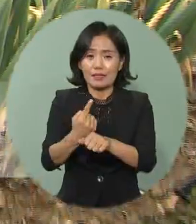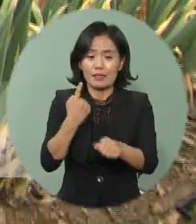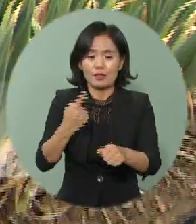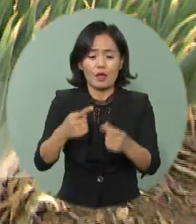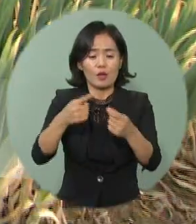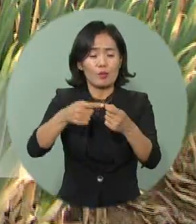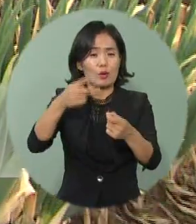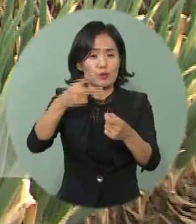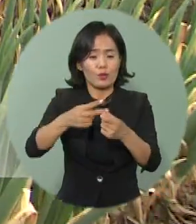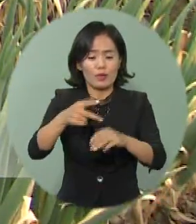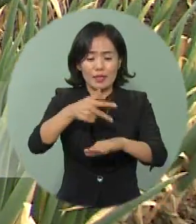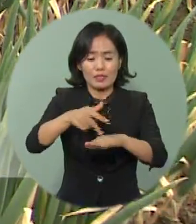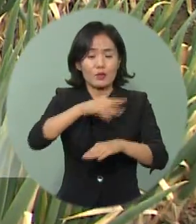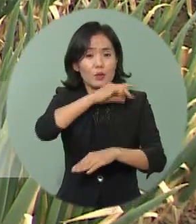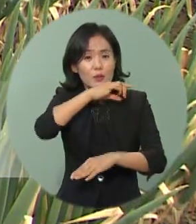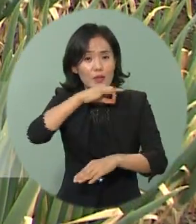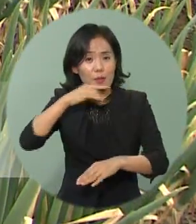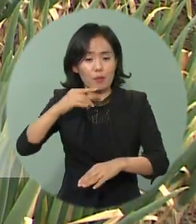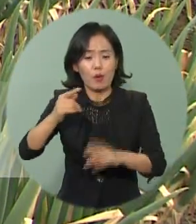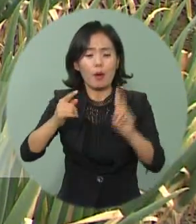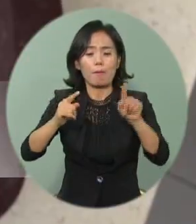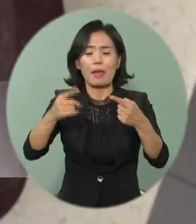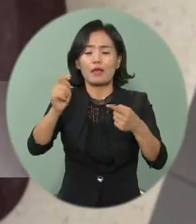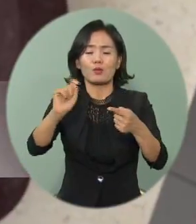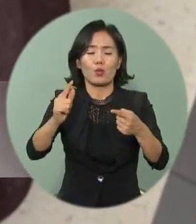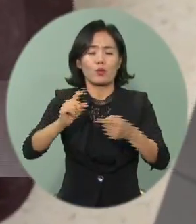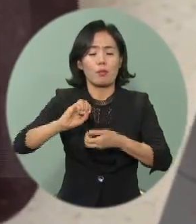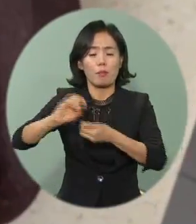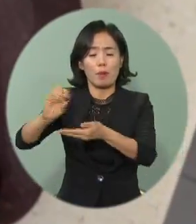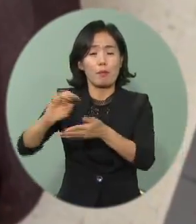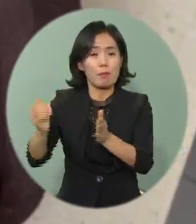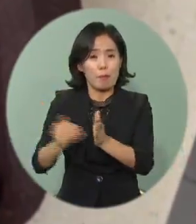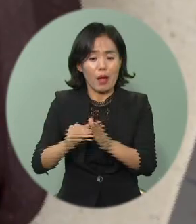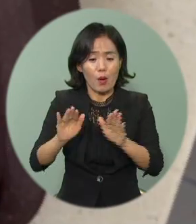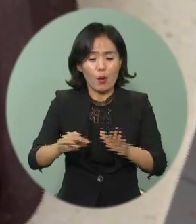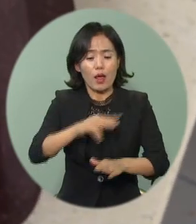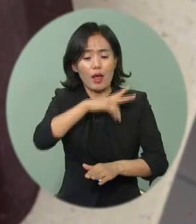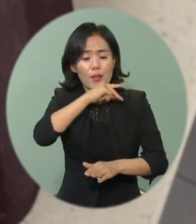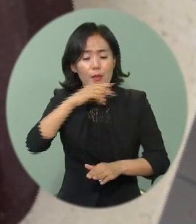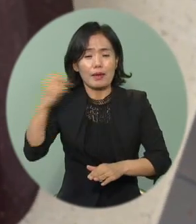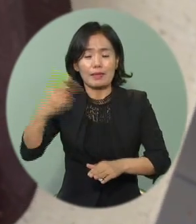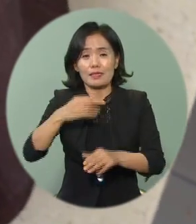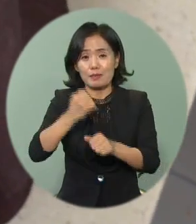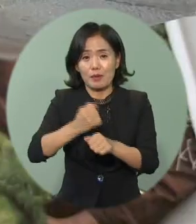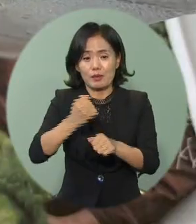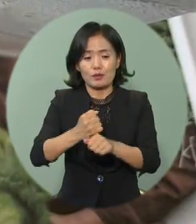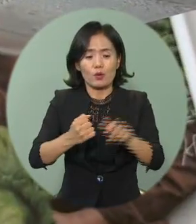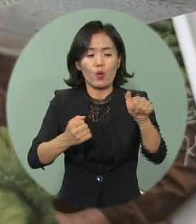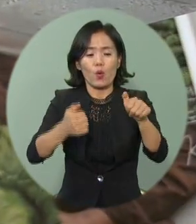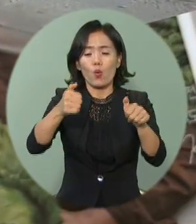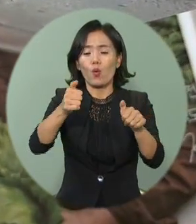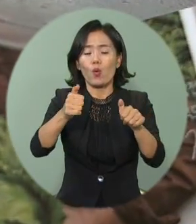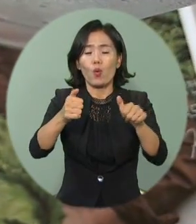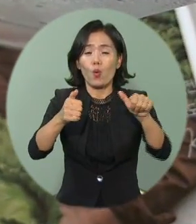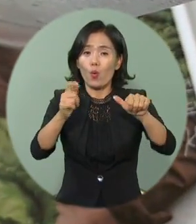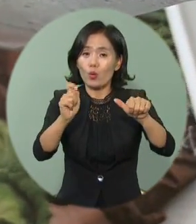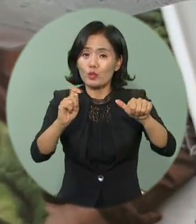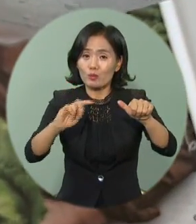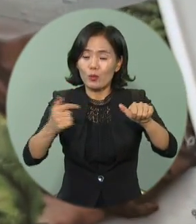두 차례에 걸쳐 진도 대파 100톤이 납품됐고 올해 대파버거가 재출시되면서 50톤이 추가로